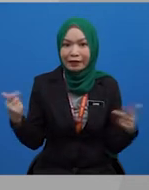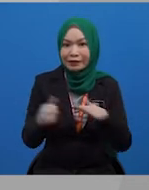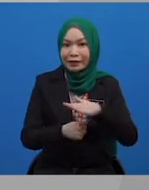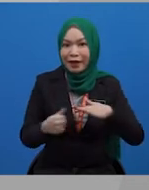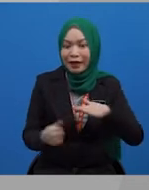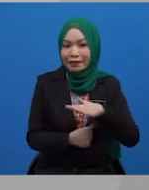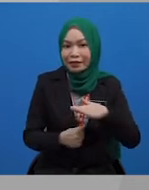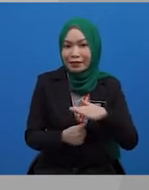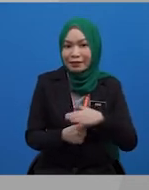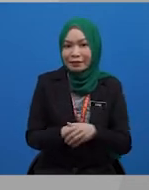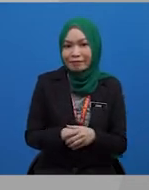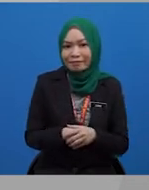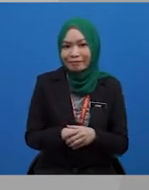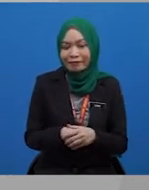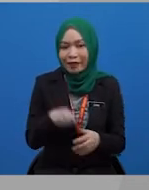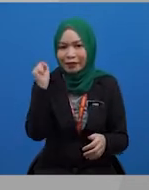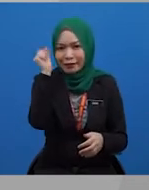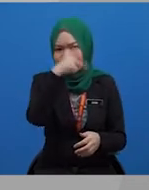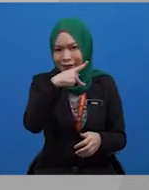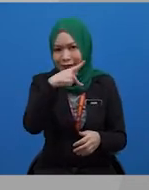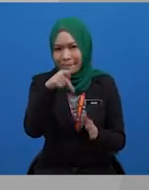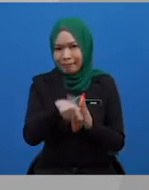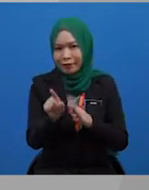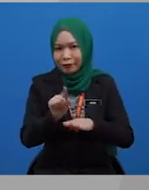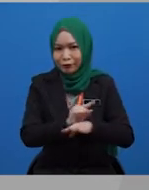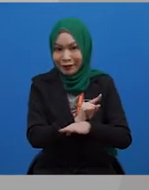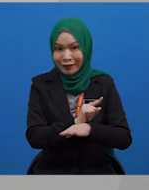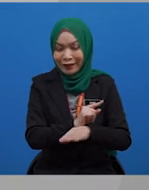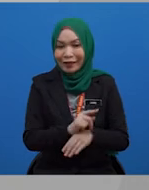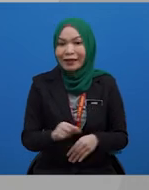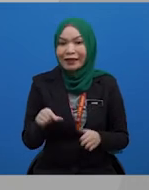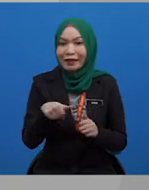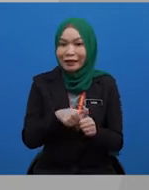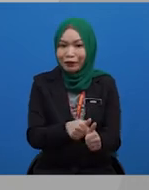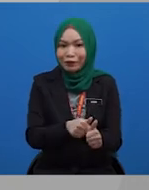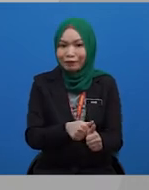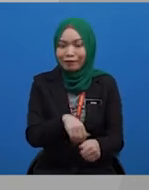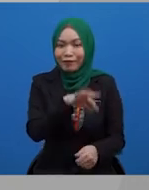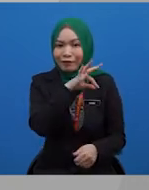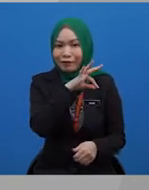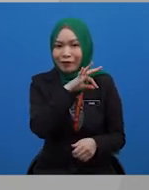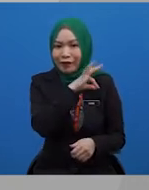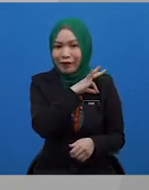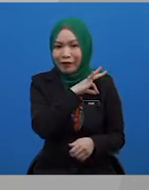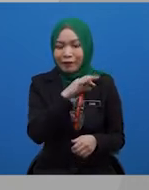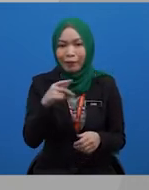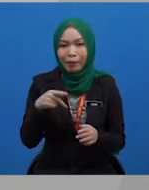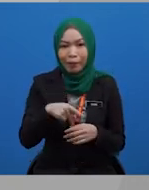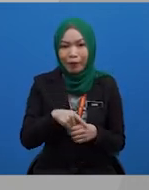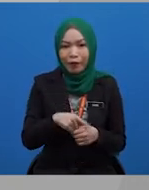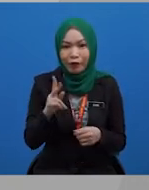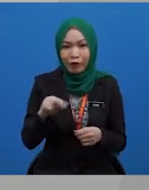yang dikeluarkan oleh pemasar. Ia merujuk kepada pembahagian pasaran kepada segmen yang lebih kecil